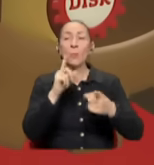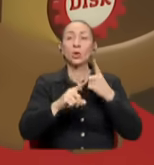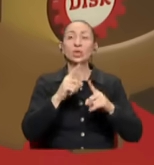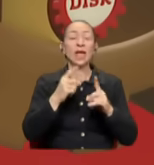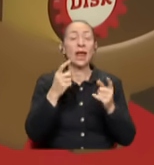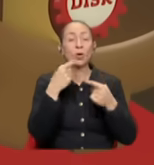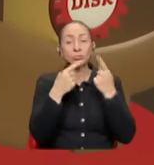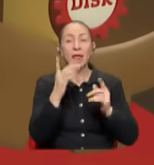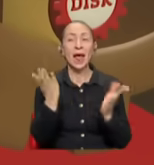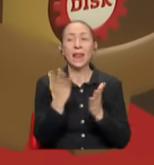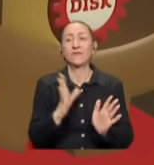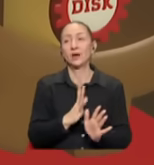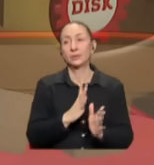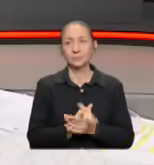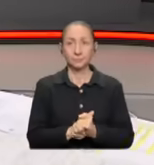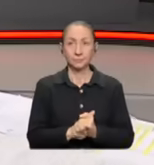politikalar hala var.